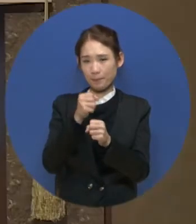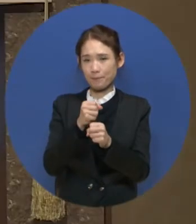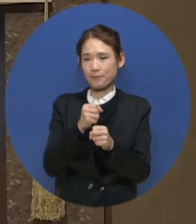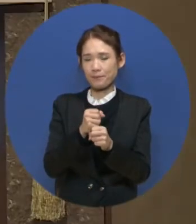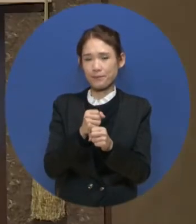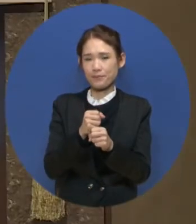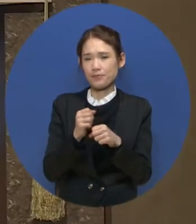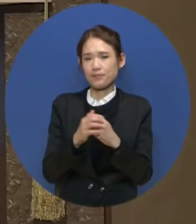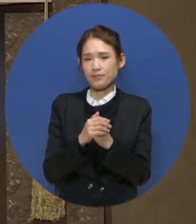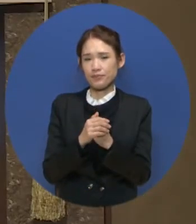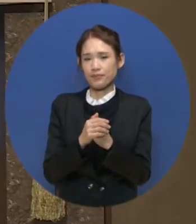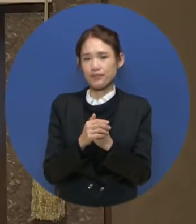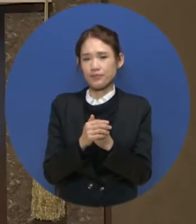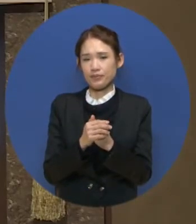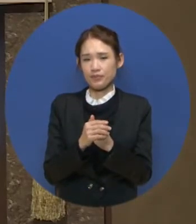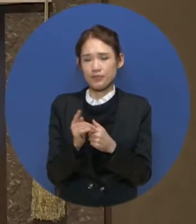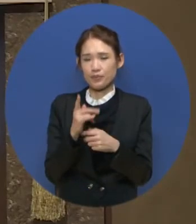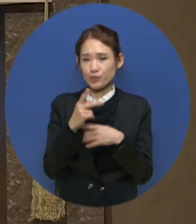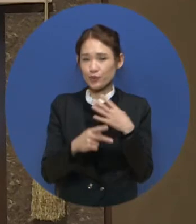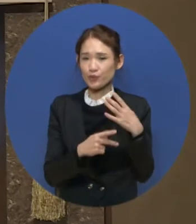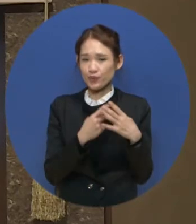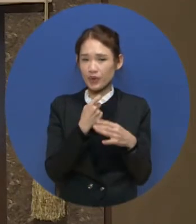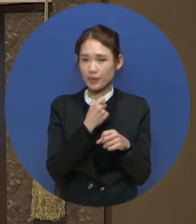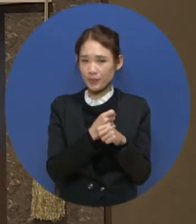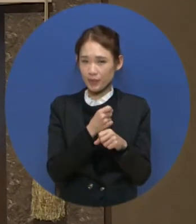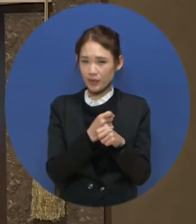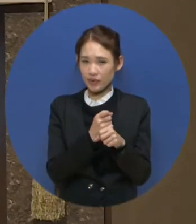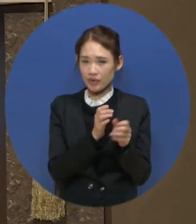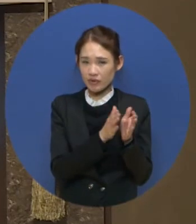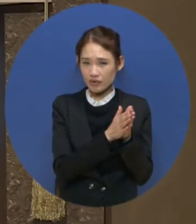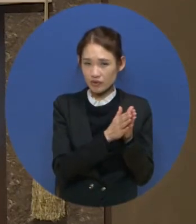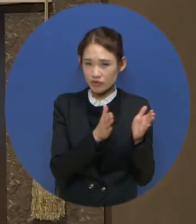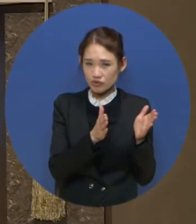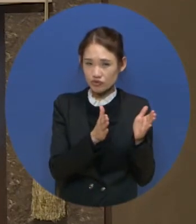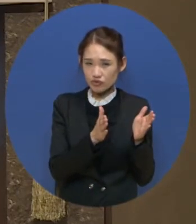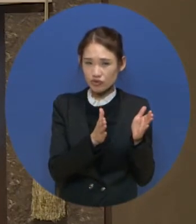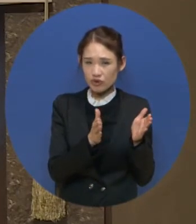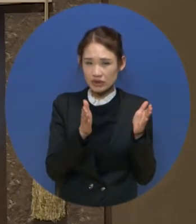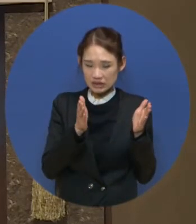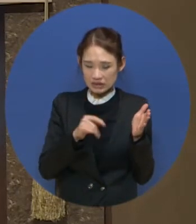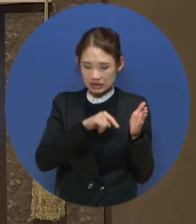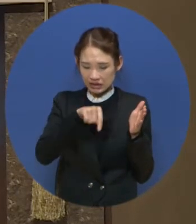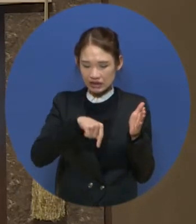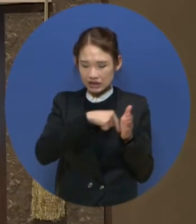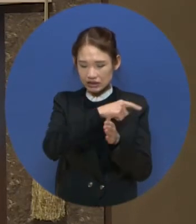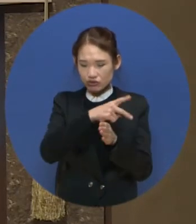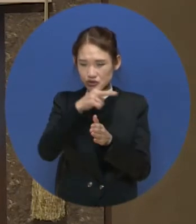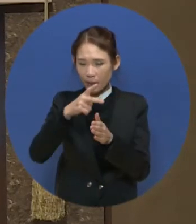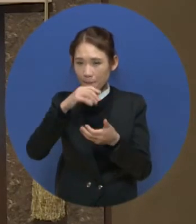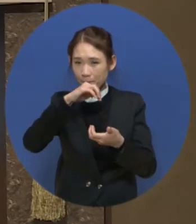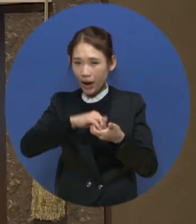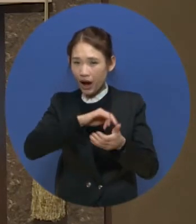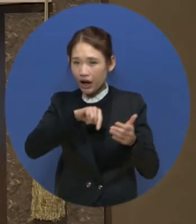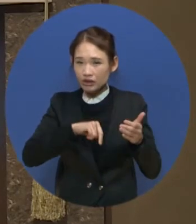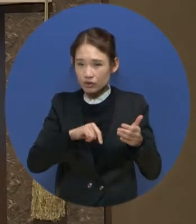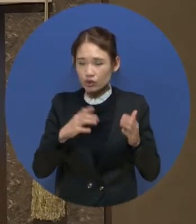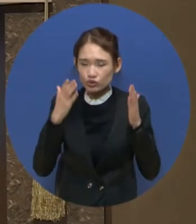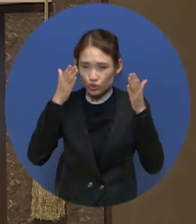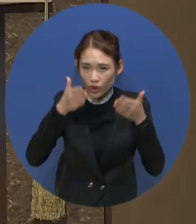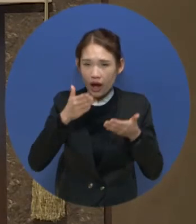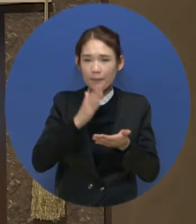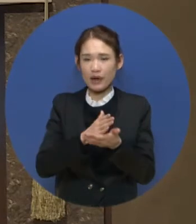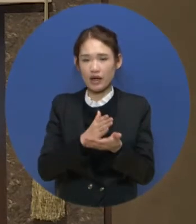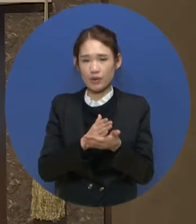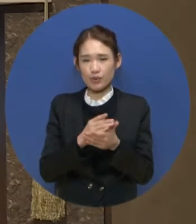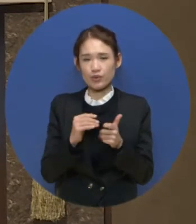그래서 우리가 보면 무슨 프로그램을 해야 된다 그러면 뭐 시작해가지고 그냥 주어진 시간 안에 과업 중심으로 이렇게 해야 되는데 여기는 그렇게 하지